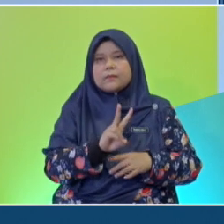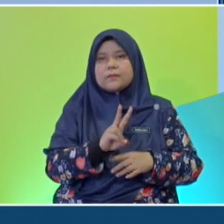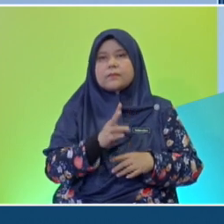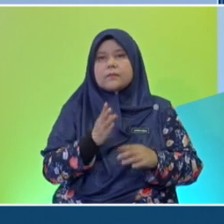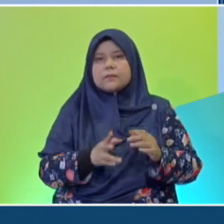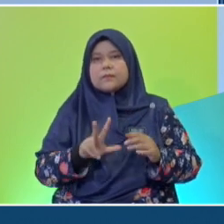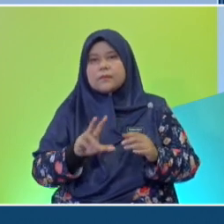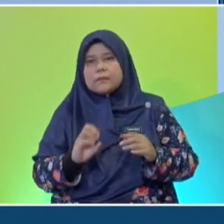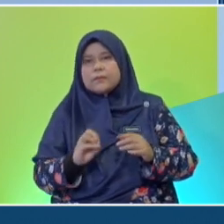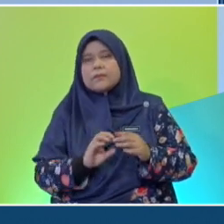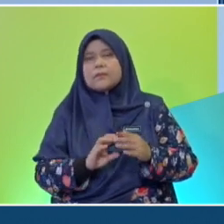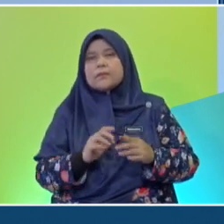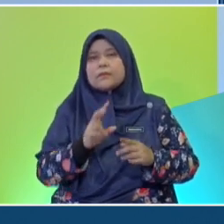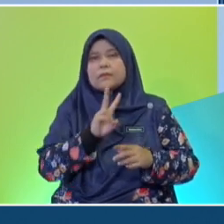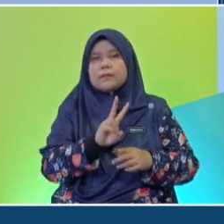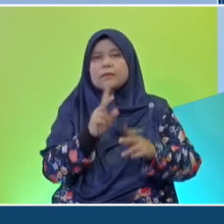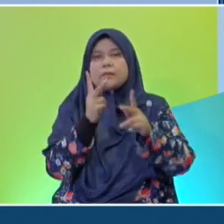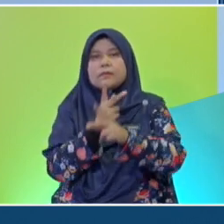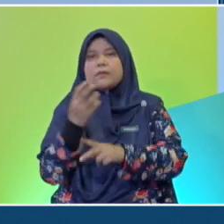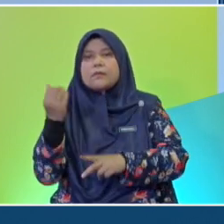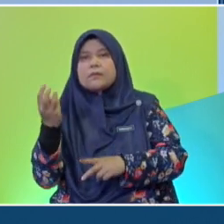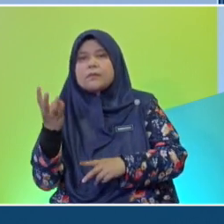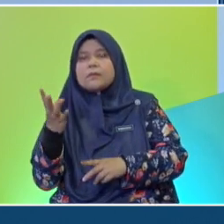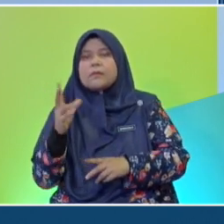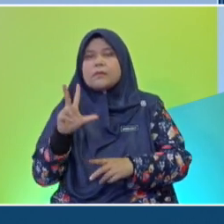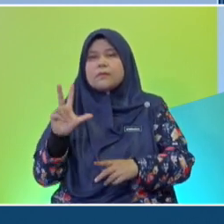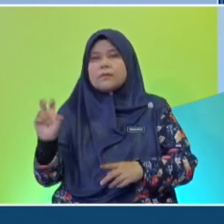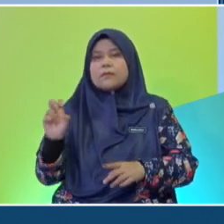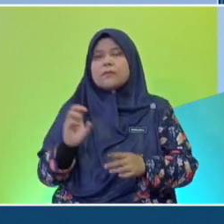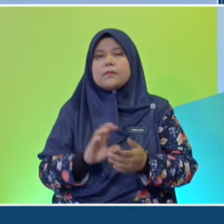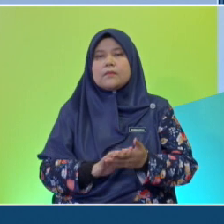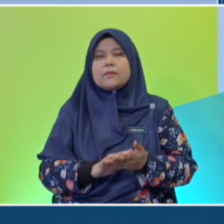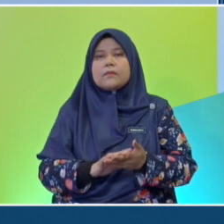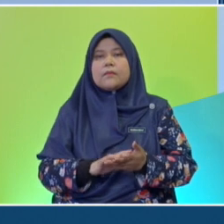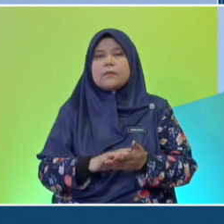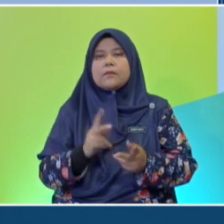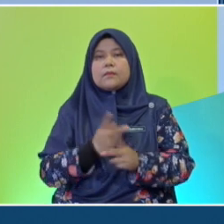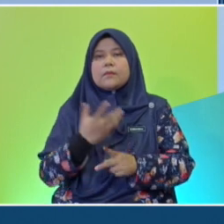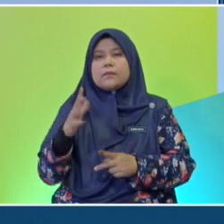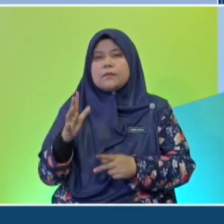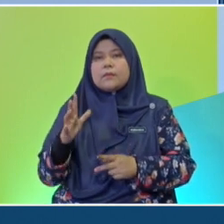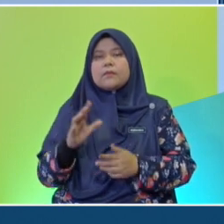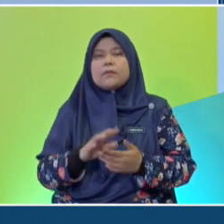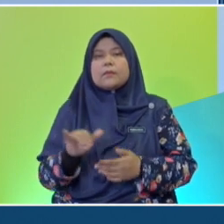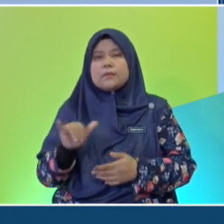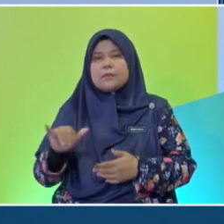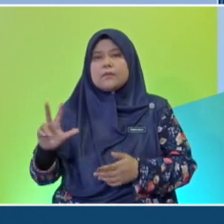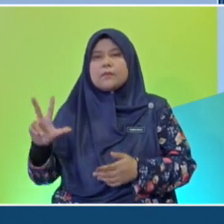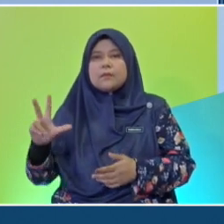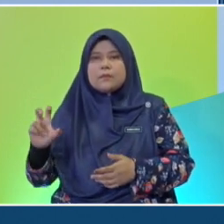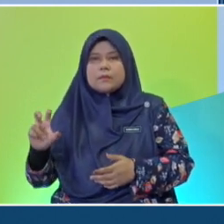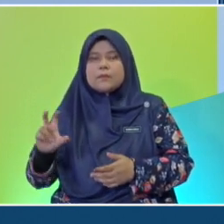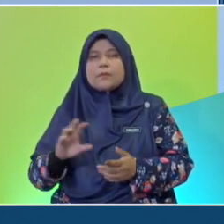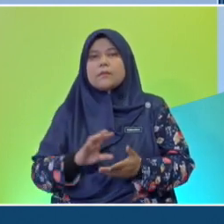terlihat 2 darah Berapa dapat 30 Oke jadi kita kenapa dua jarak 15 bersamaan 30 Oke